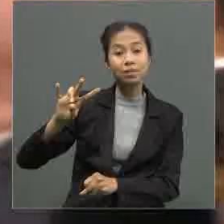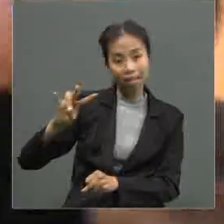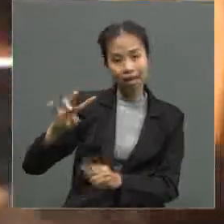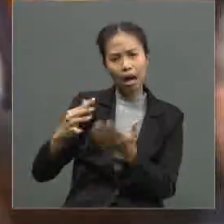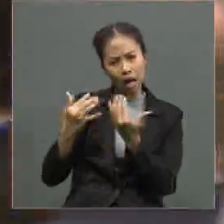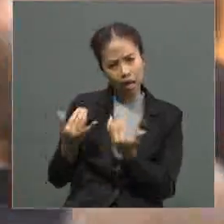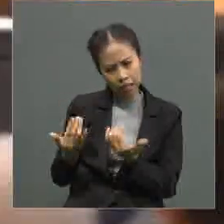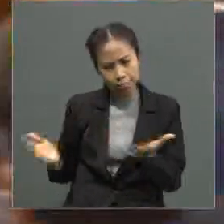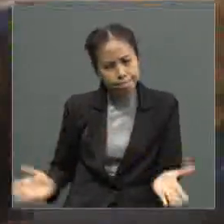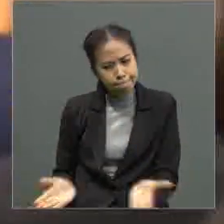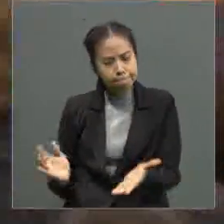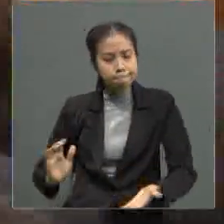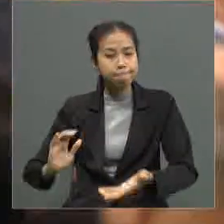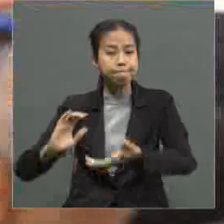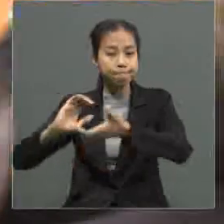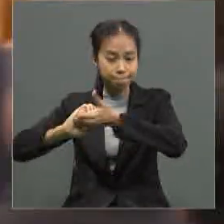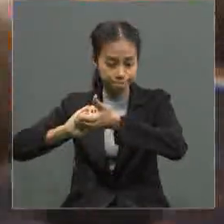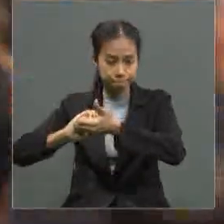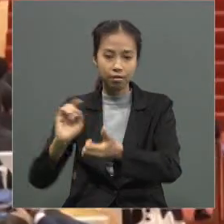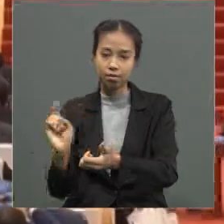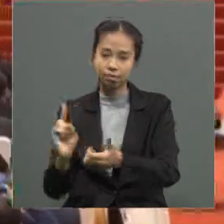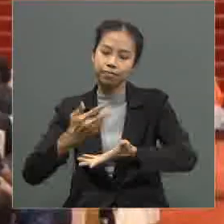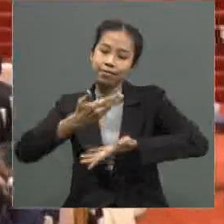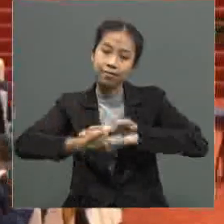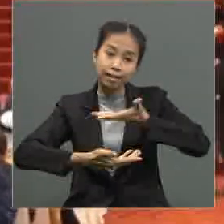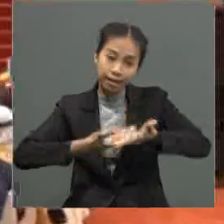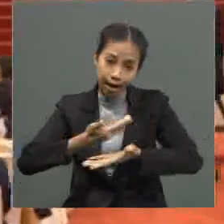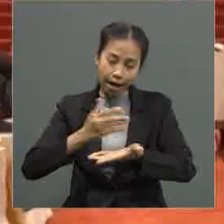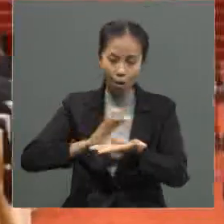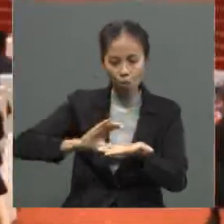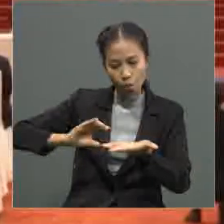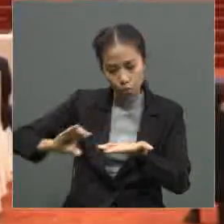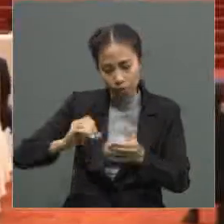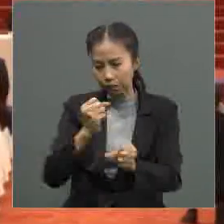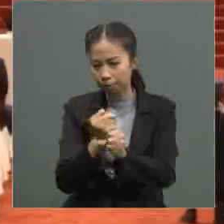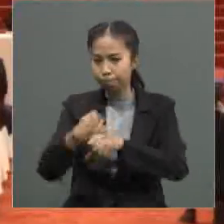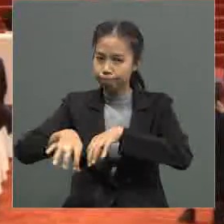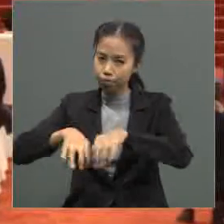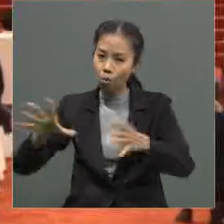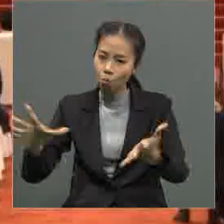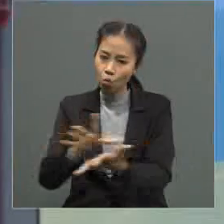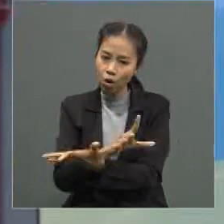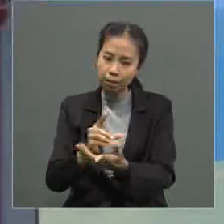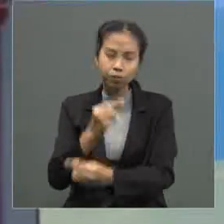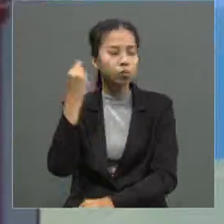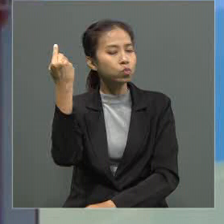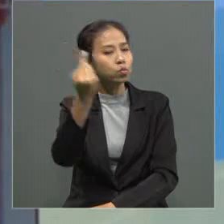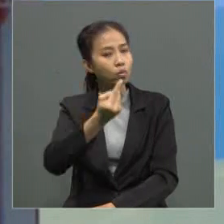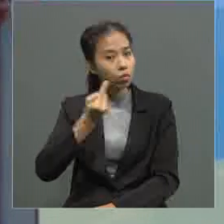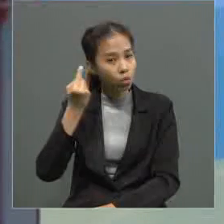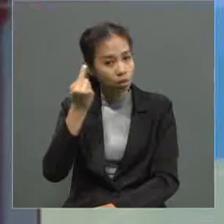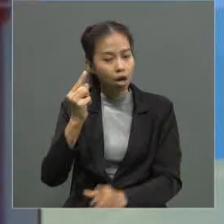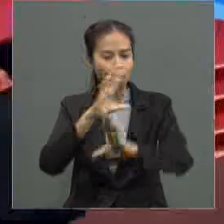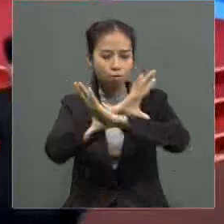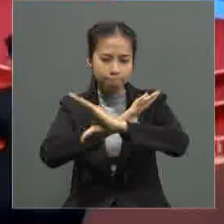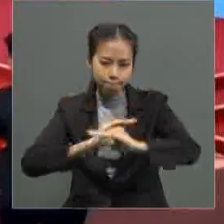ในสาขาต่างๆนะครับไม่ว่าจะเป็นเรื่องของการค้าการลงทุนความมั่นคงวัฒนธรรมมการท่องเที่ยวและแลกเปลี่ยน